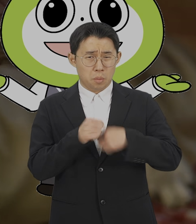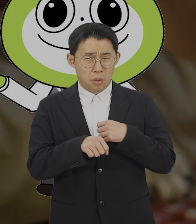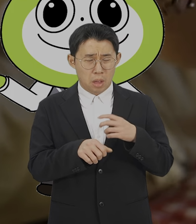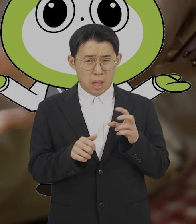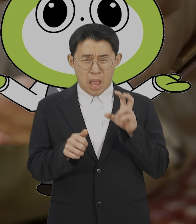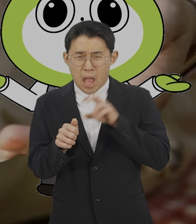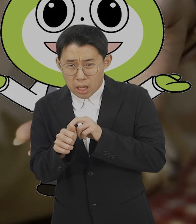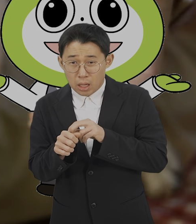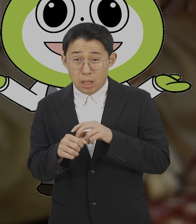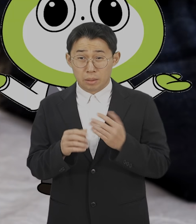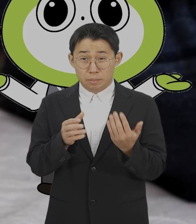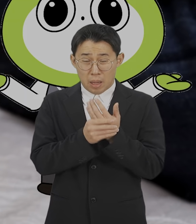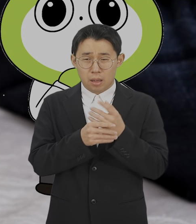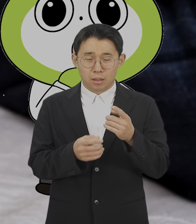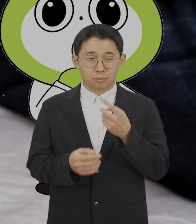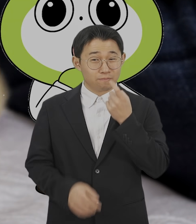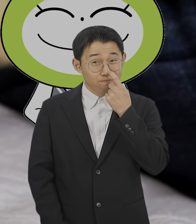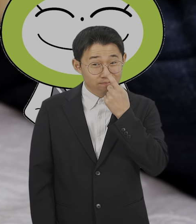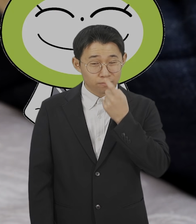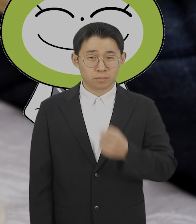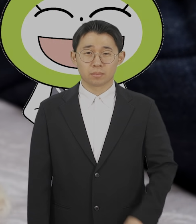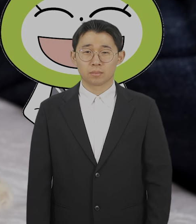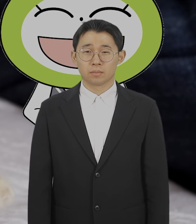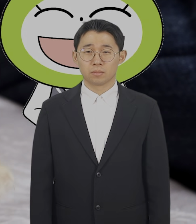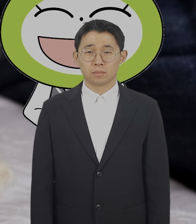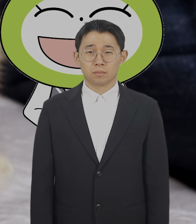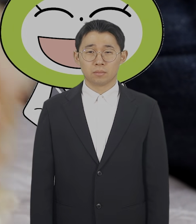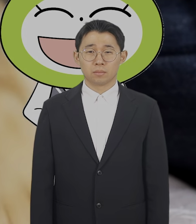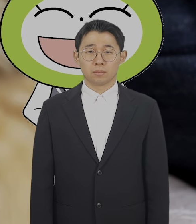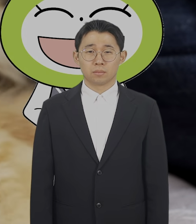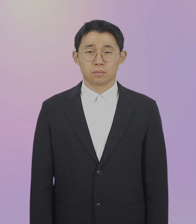오늘은 동물 물림 사고 안전 수칙에 대해 알아보려 해요.